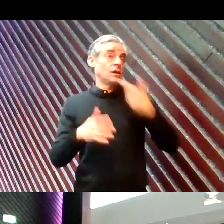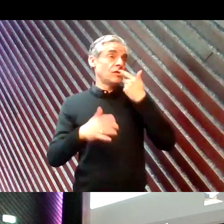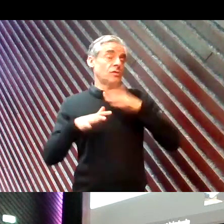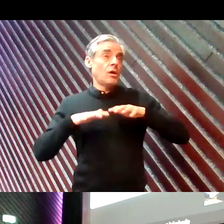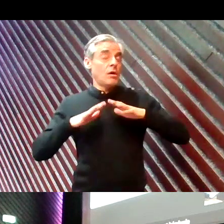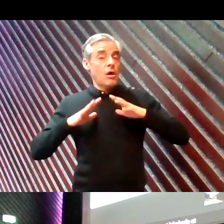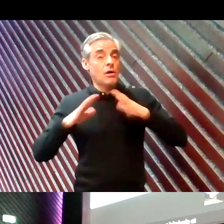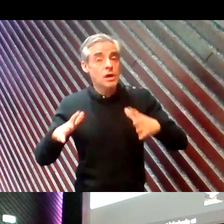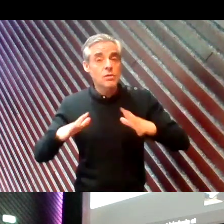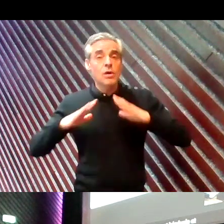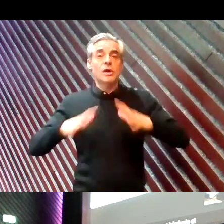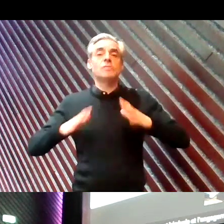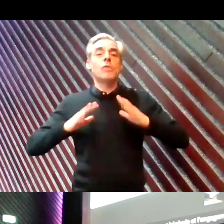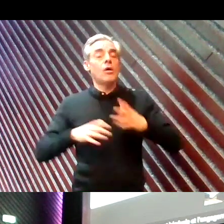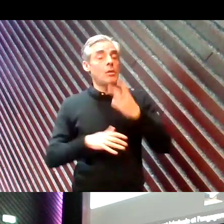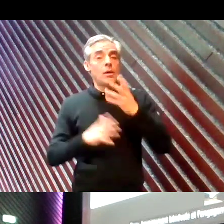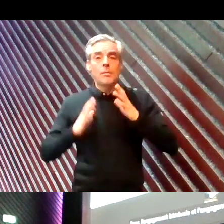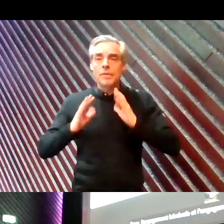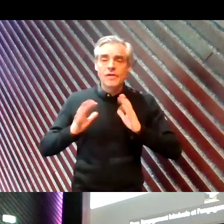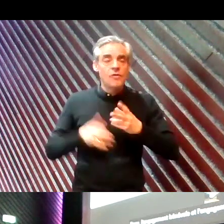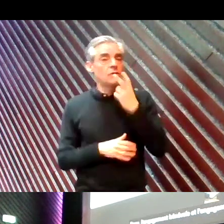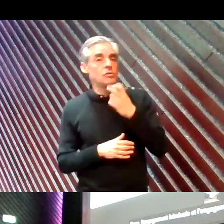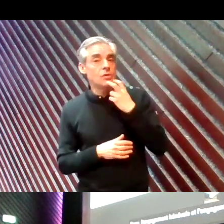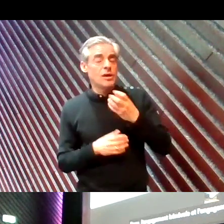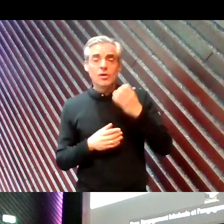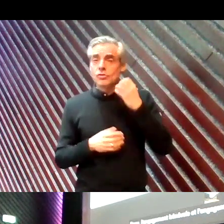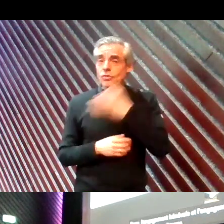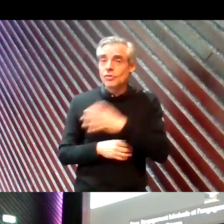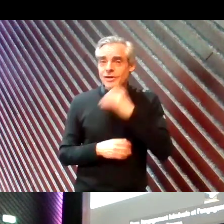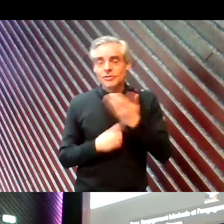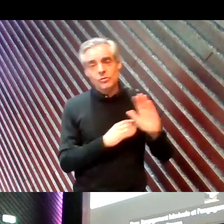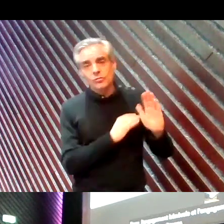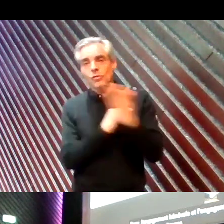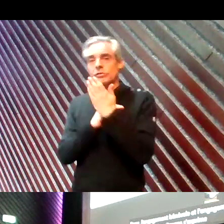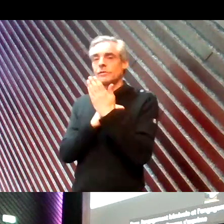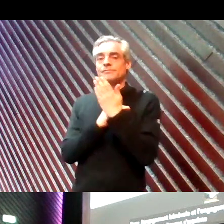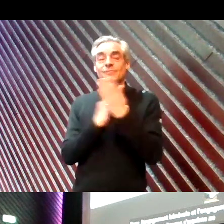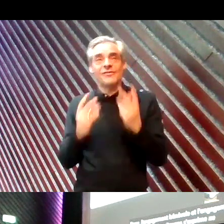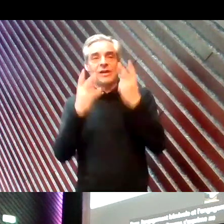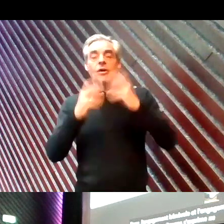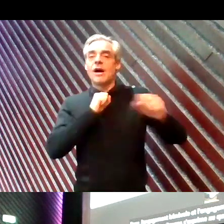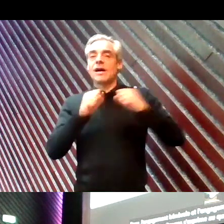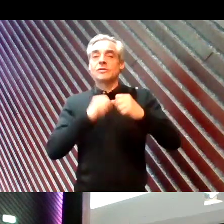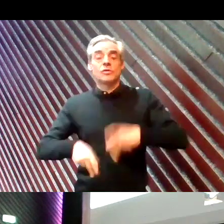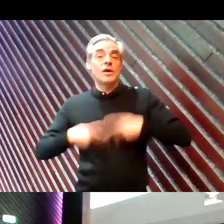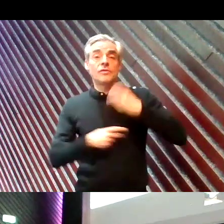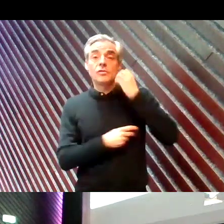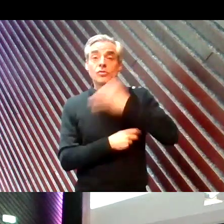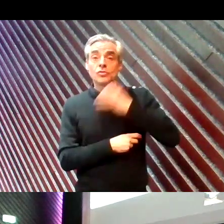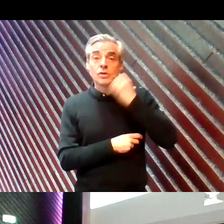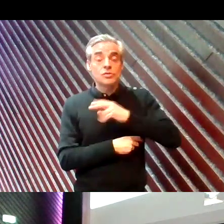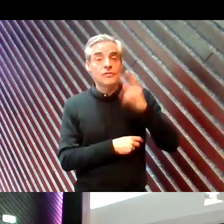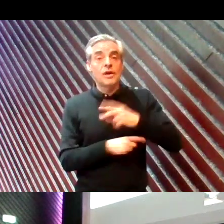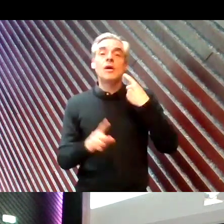de voter à'arrière,'engagement des citoyens, il s'exprime au quotidien, il s'exprime dans l'action du quotidien, c'est vraiment,